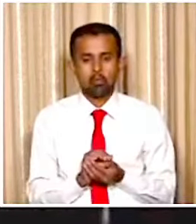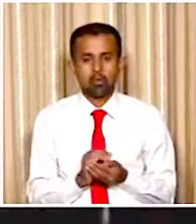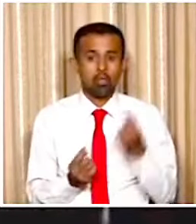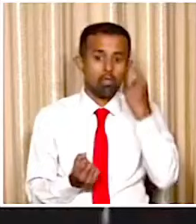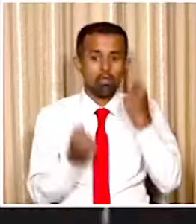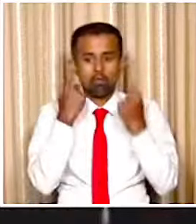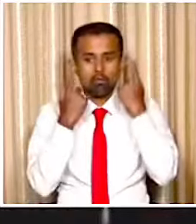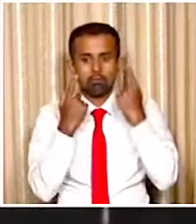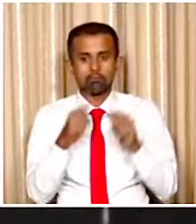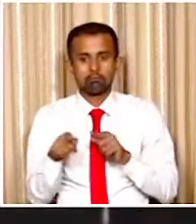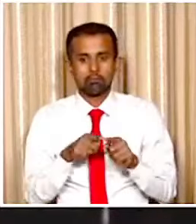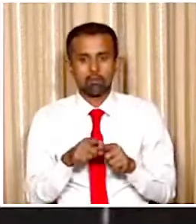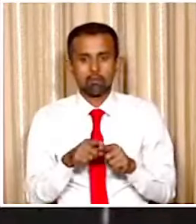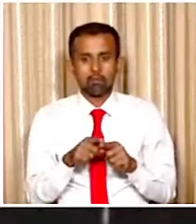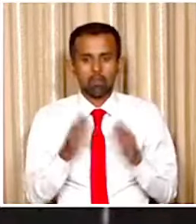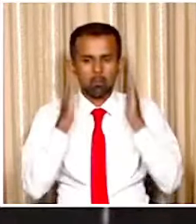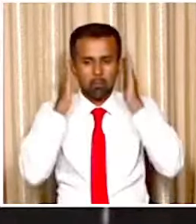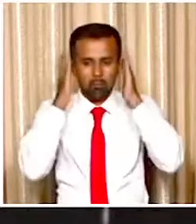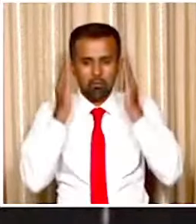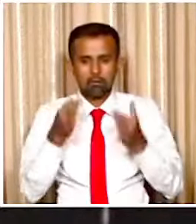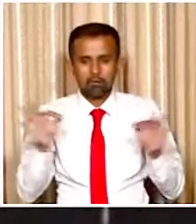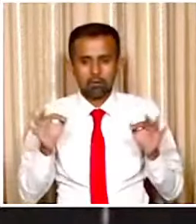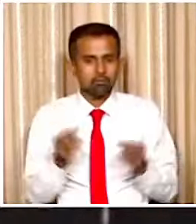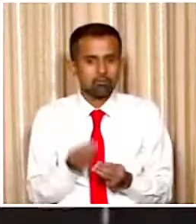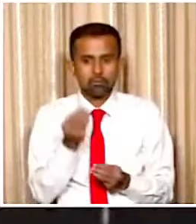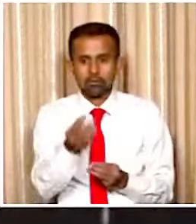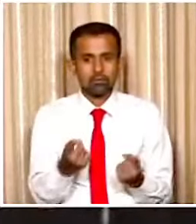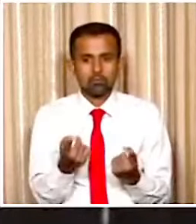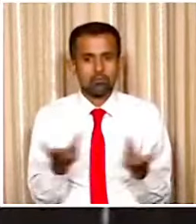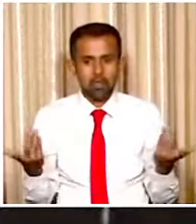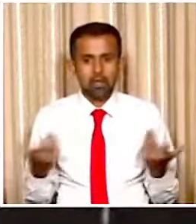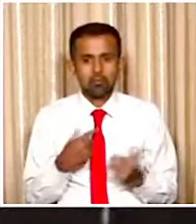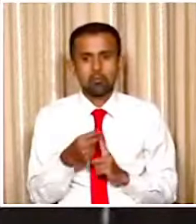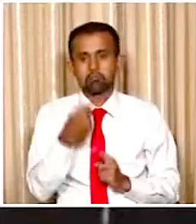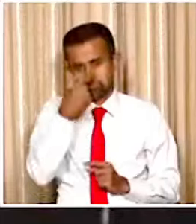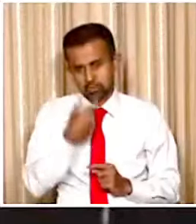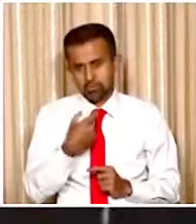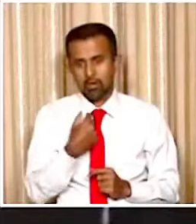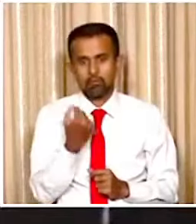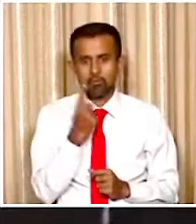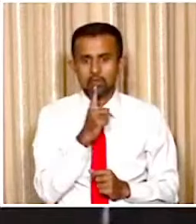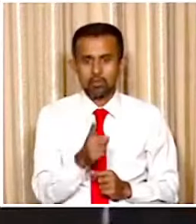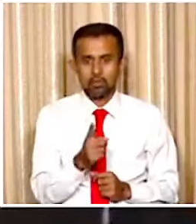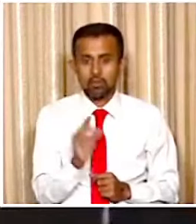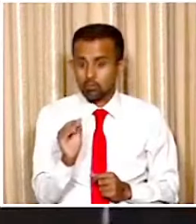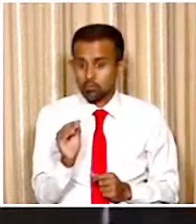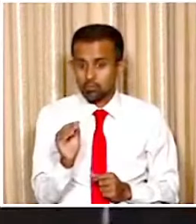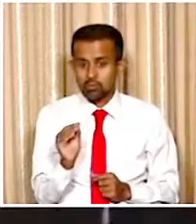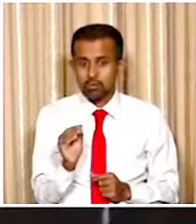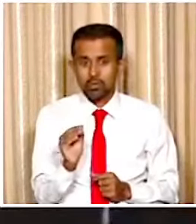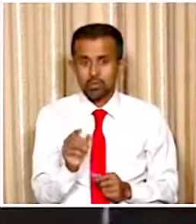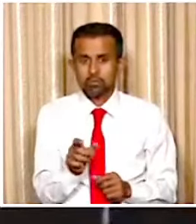හිතුමතේ වල්බූරු නිදහසක් මේ කිසිම දෙයකට දෙන්න අවශ්‍ය නැහැ කියලා මම පෞද්ගලික විශ්වාස කරනවා. හැබැයි ඒ